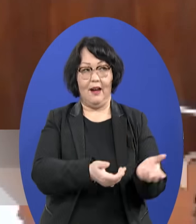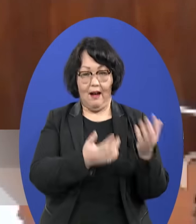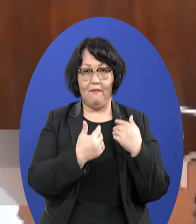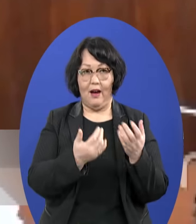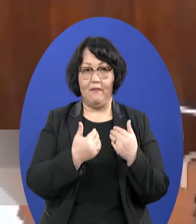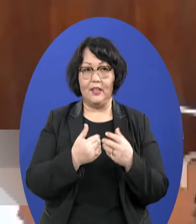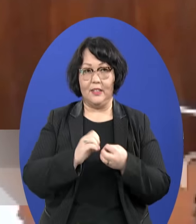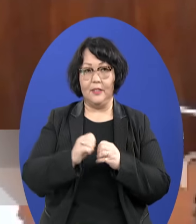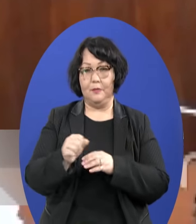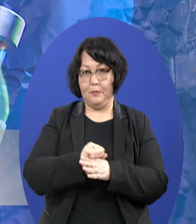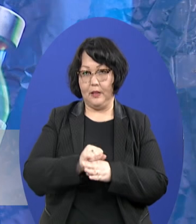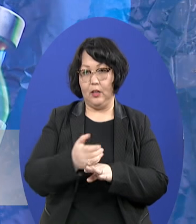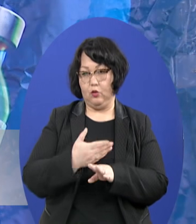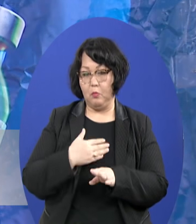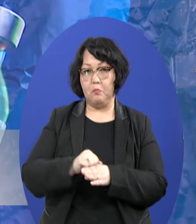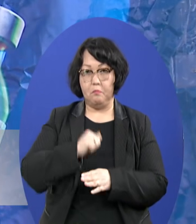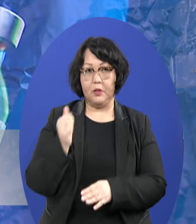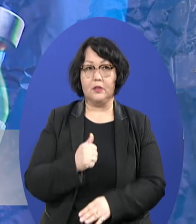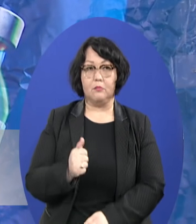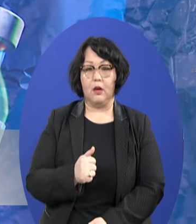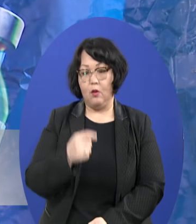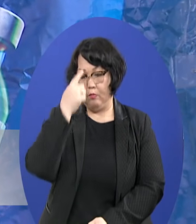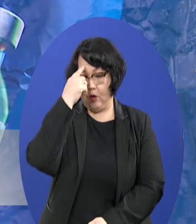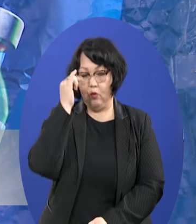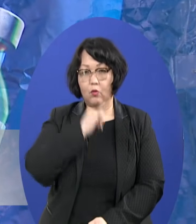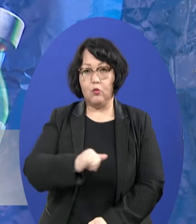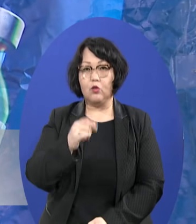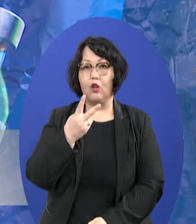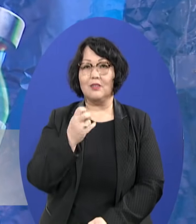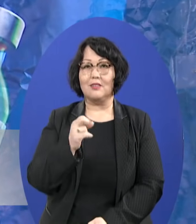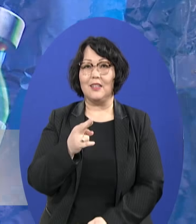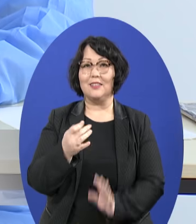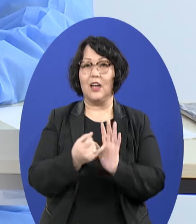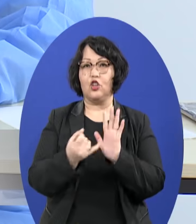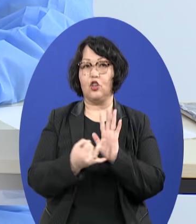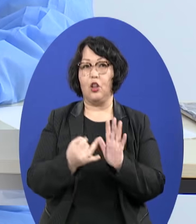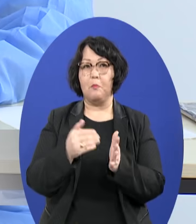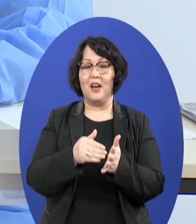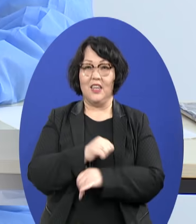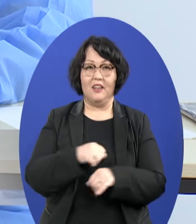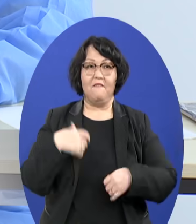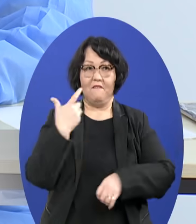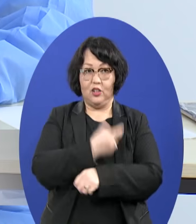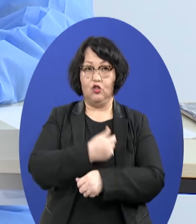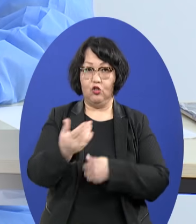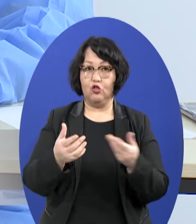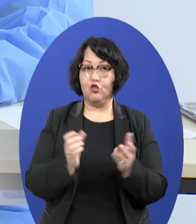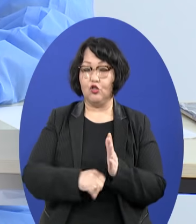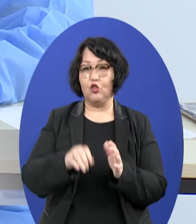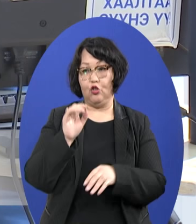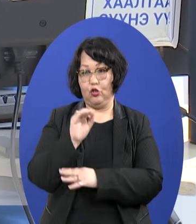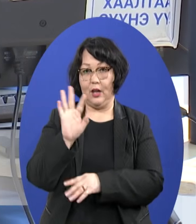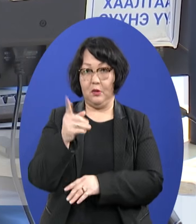хөлбөрүүдийг бэлдээд ингээд байж байна. Манай улс 2,67,000 иргэнээ вакцинжуулах ёстойгоос өнөөдөр өдрийн 11 цагийн